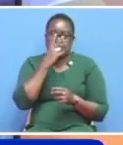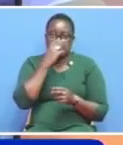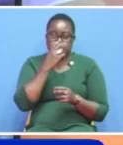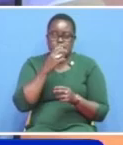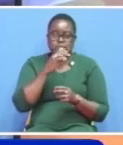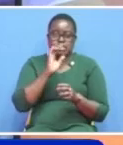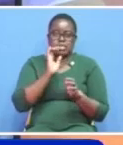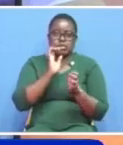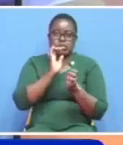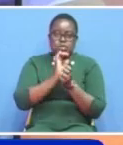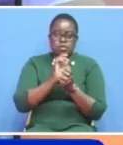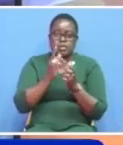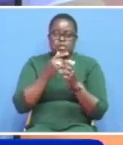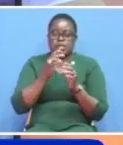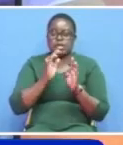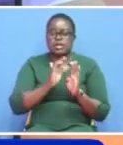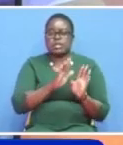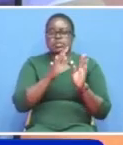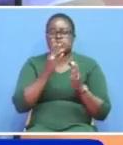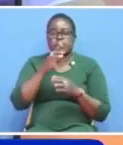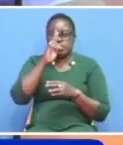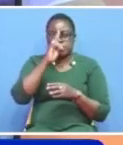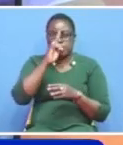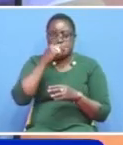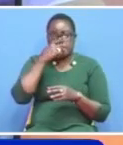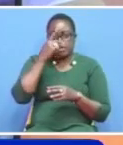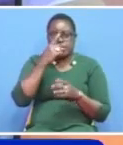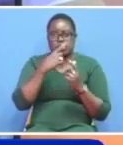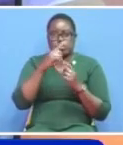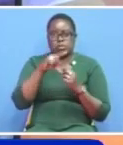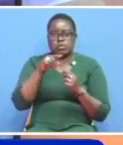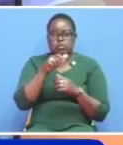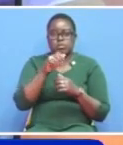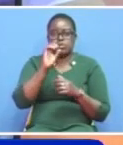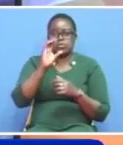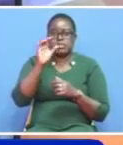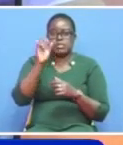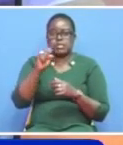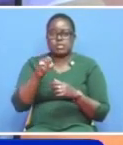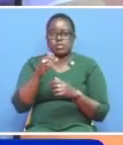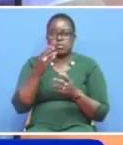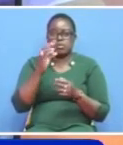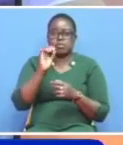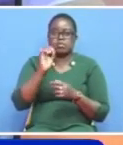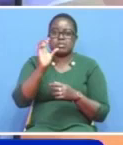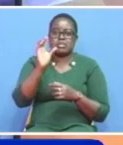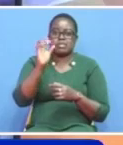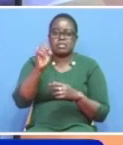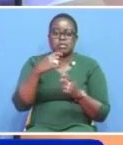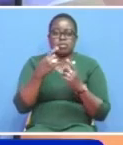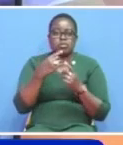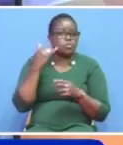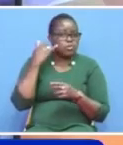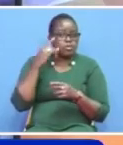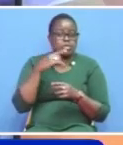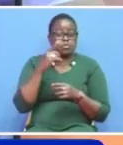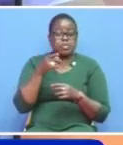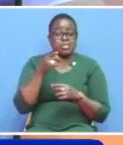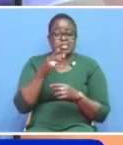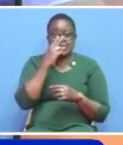kueleka balasi make meoteta kuangangwa ni OCS u. OCS nake ainena kwanze ya simu ya sekana mwisililwe